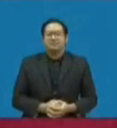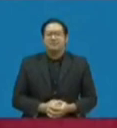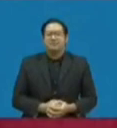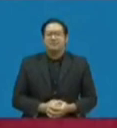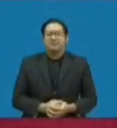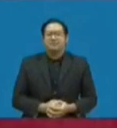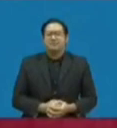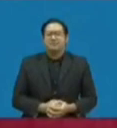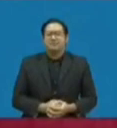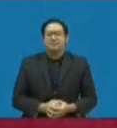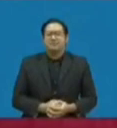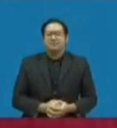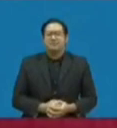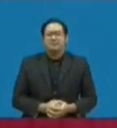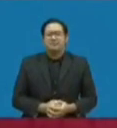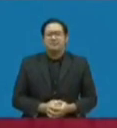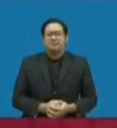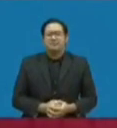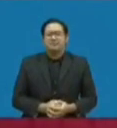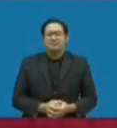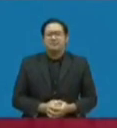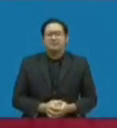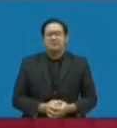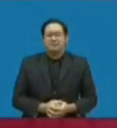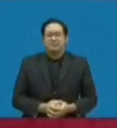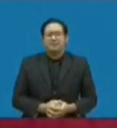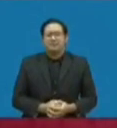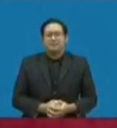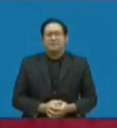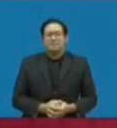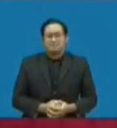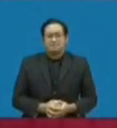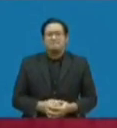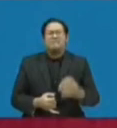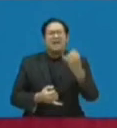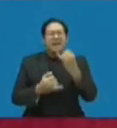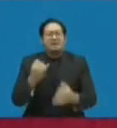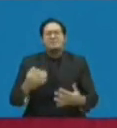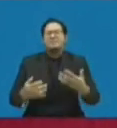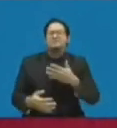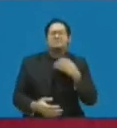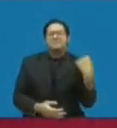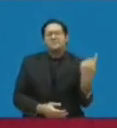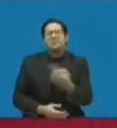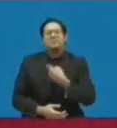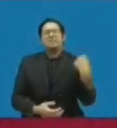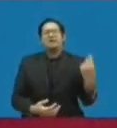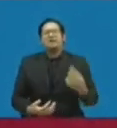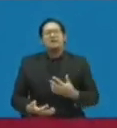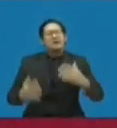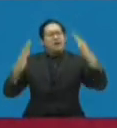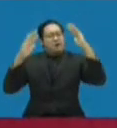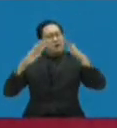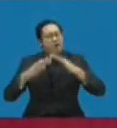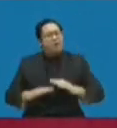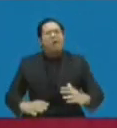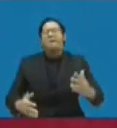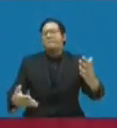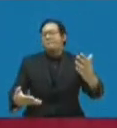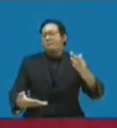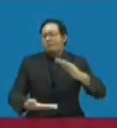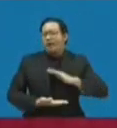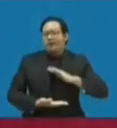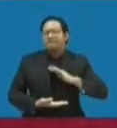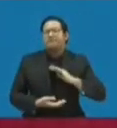hai hai Hai akhirnya kami semua merasa lega dan puas Hai ditengah-tengah